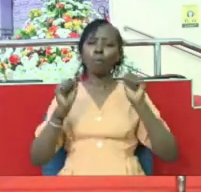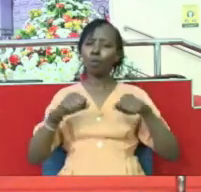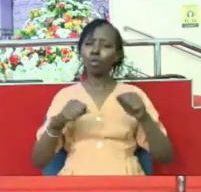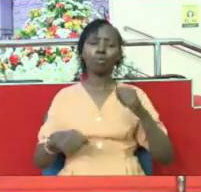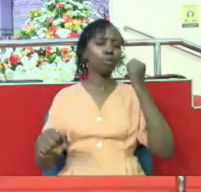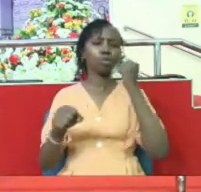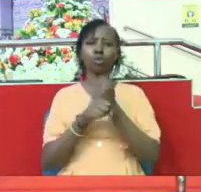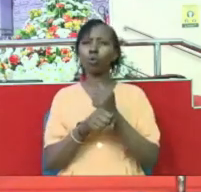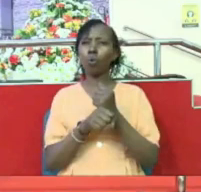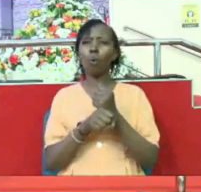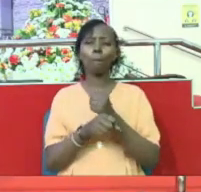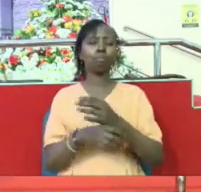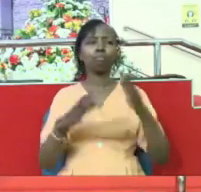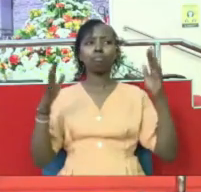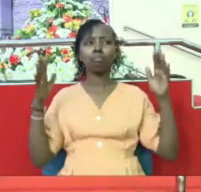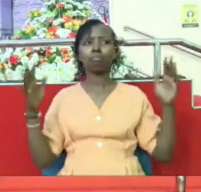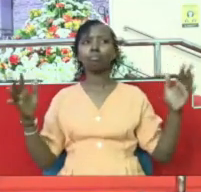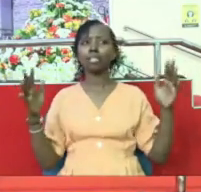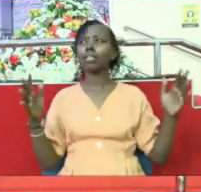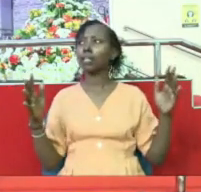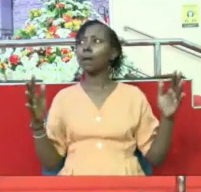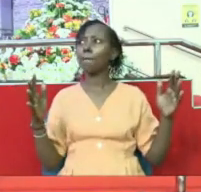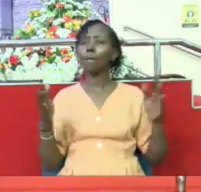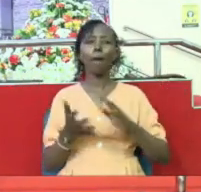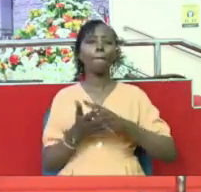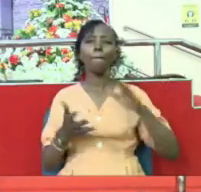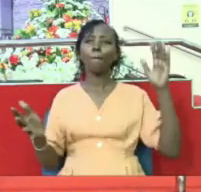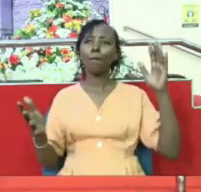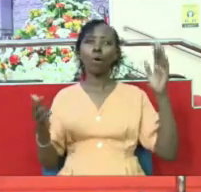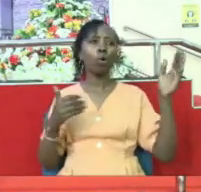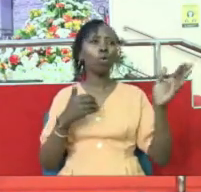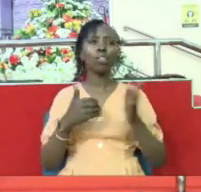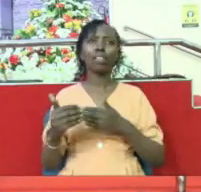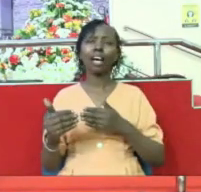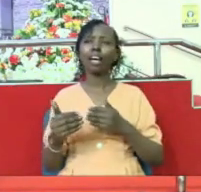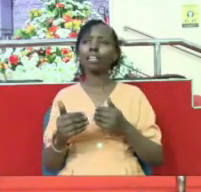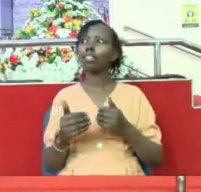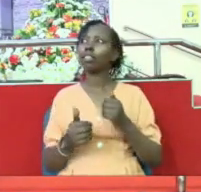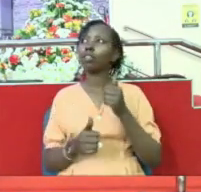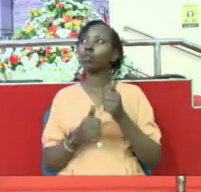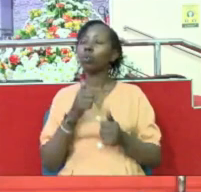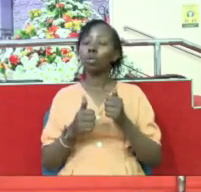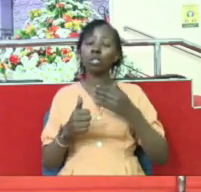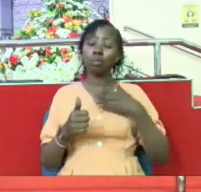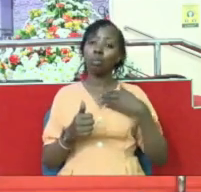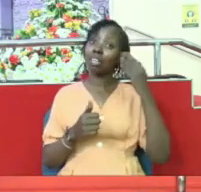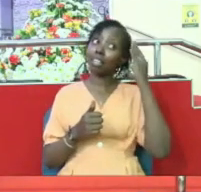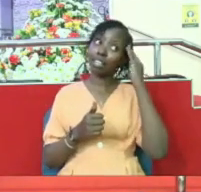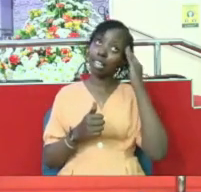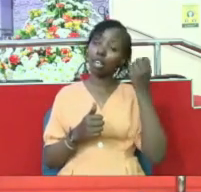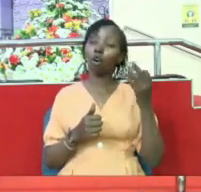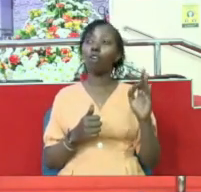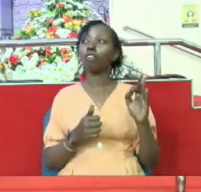ambaye anaweza kufanya, exceedingly, zaidi, above, za juu, that which I might even have an idea about, ile ambayo naweza kuwa